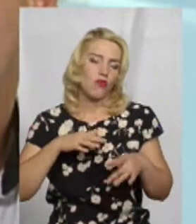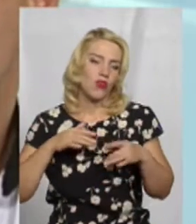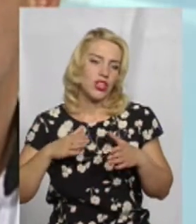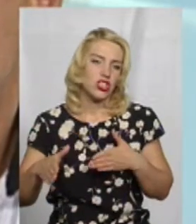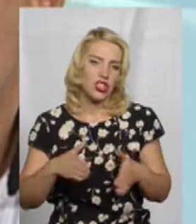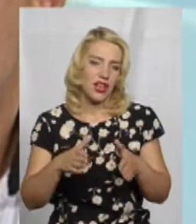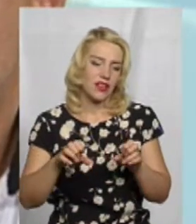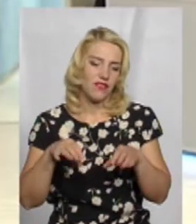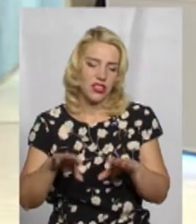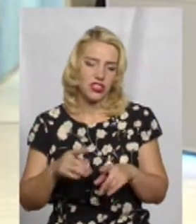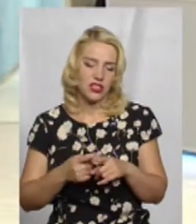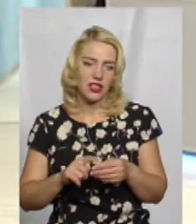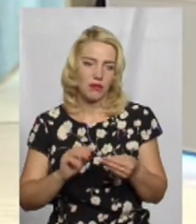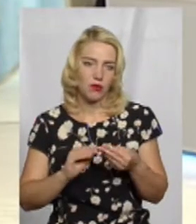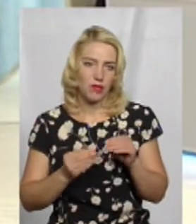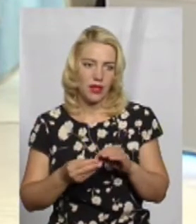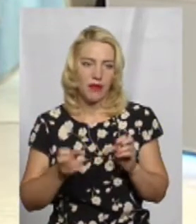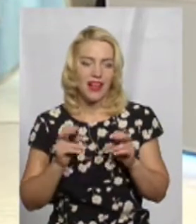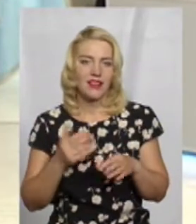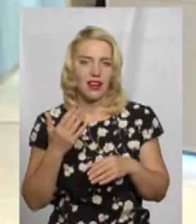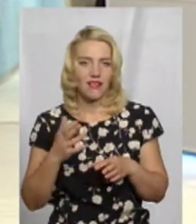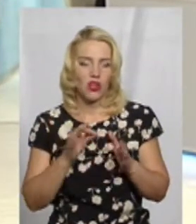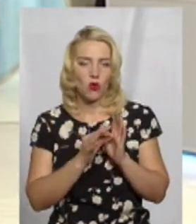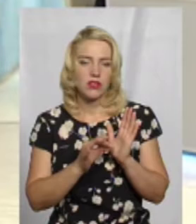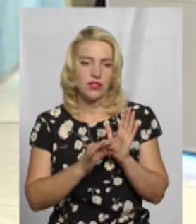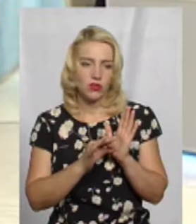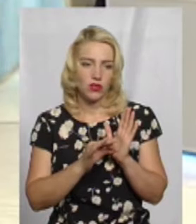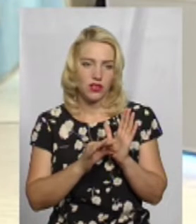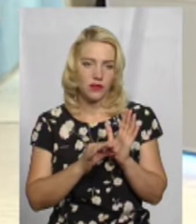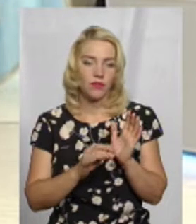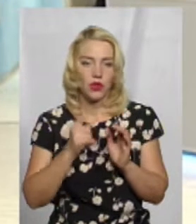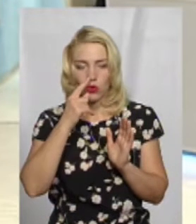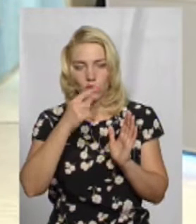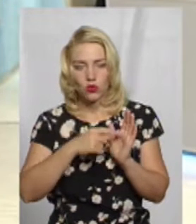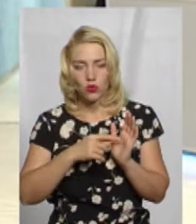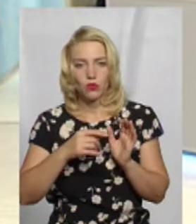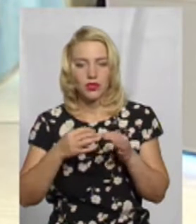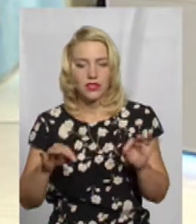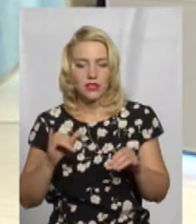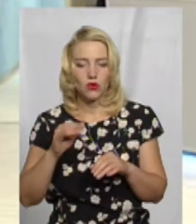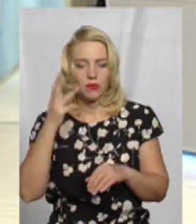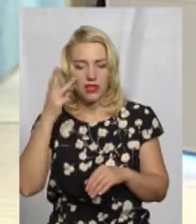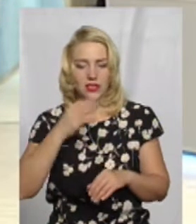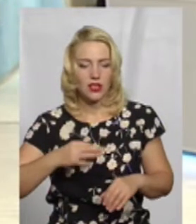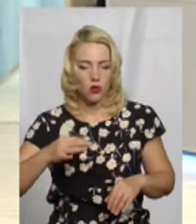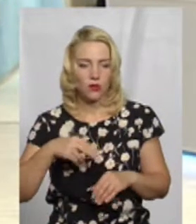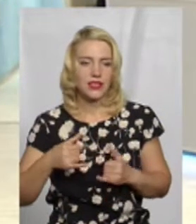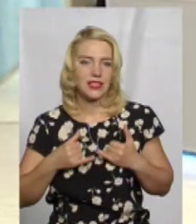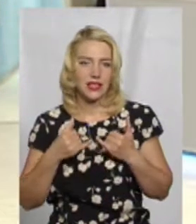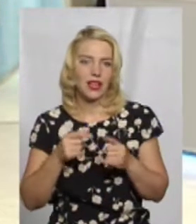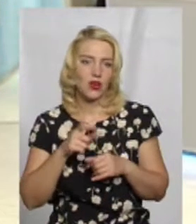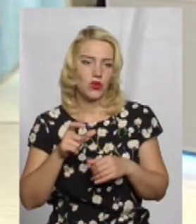проблем. А як ви оцінюєте доступність Хмельницької області для людей з